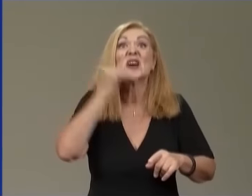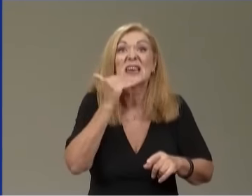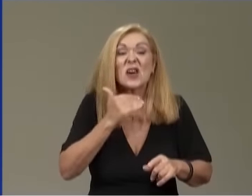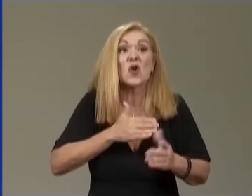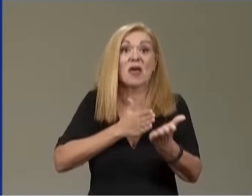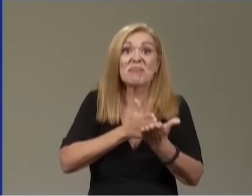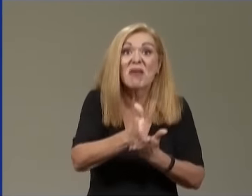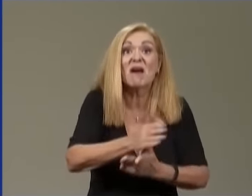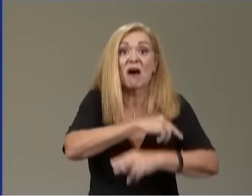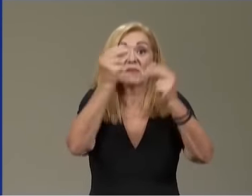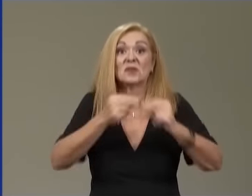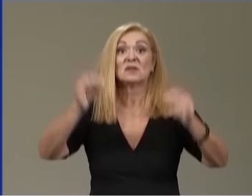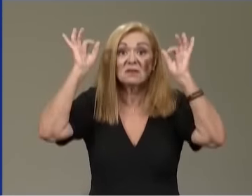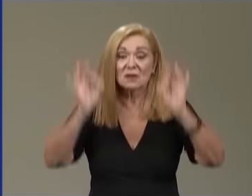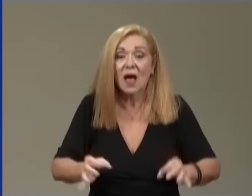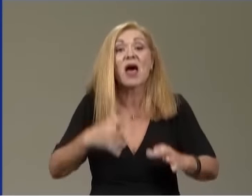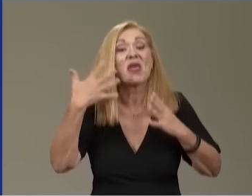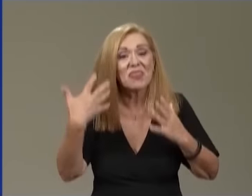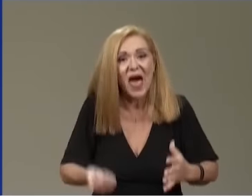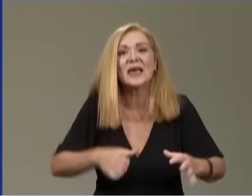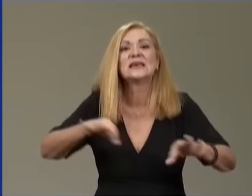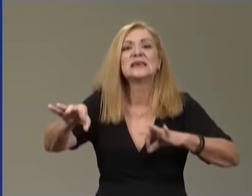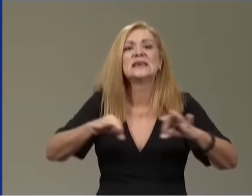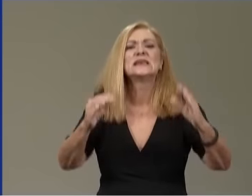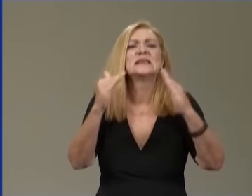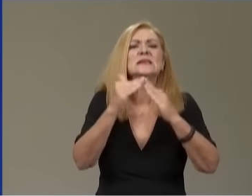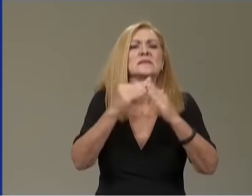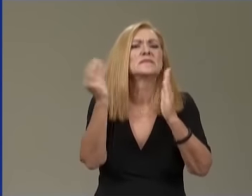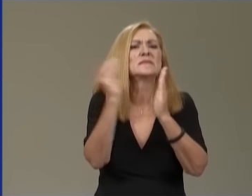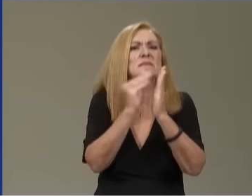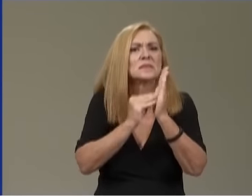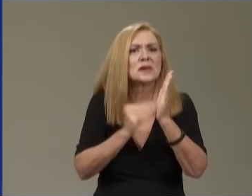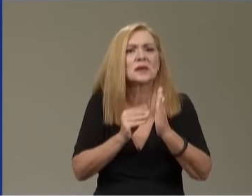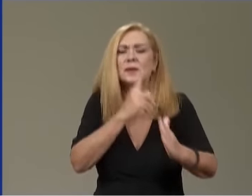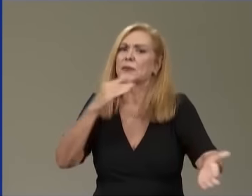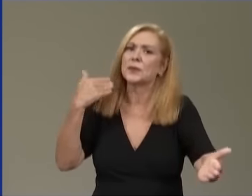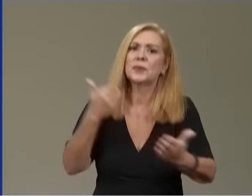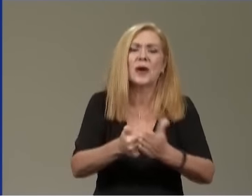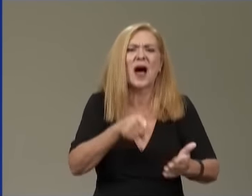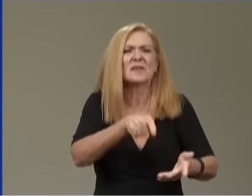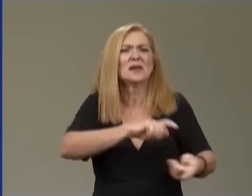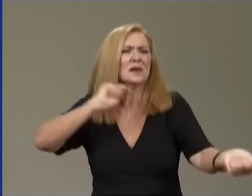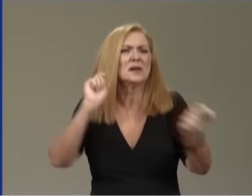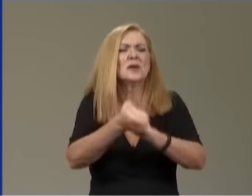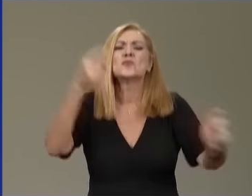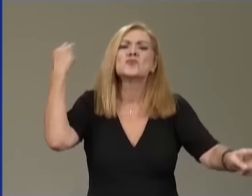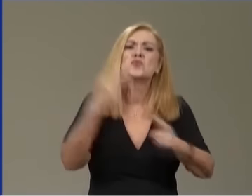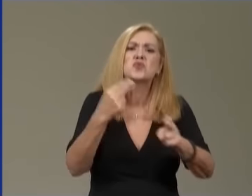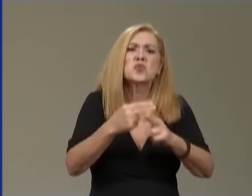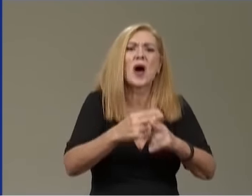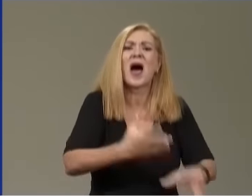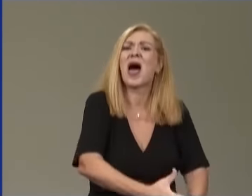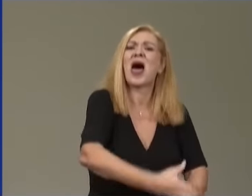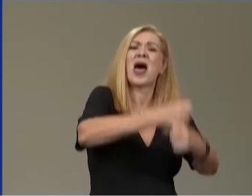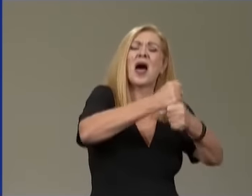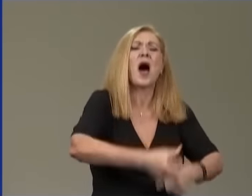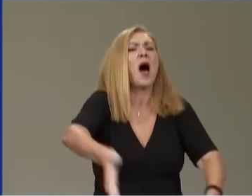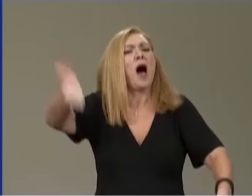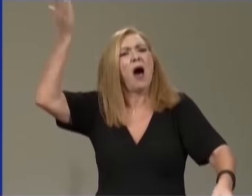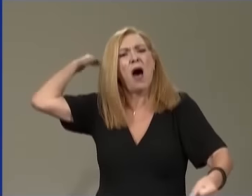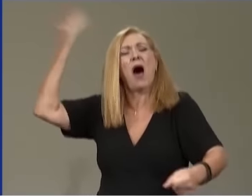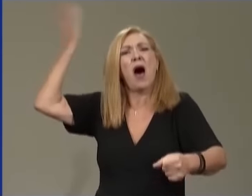αποτελεσματικά, ναι, θα έχει ολοκληρωμένο κτηματολόγιο. Μια τεράστια μεταρρύθμιση, εκκρεμότητα από τη σύσταση